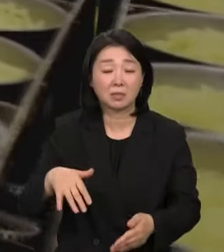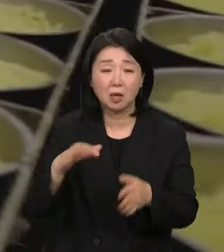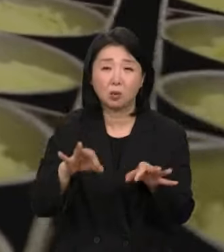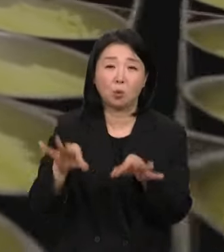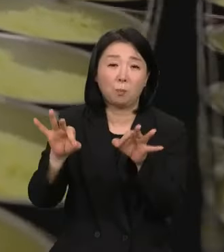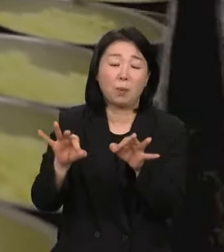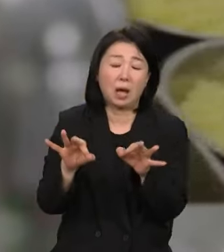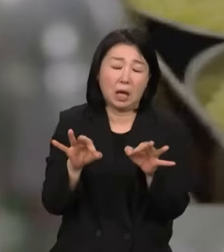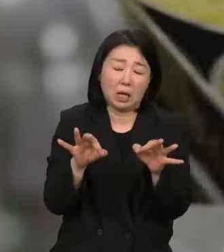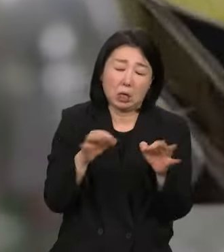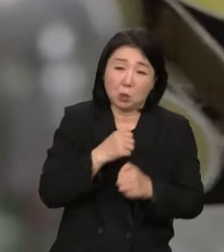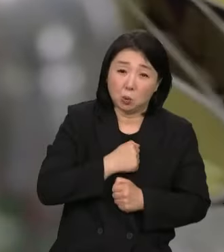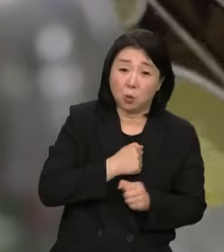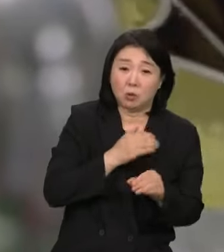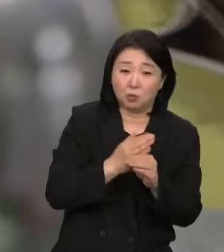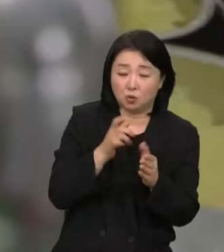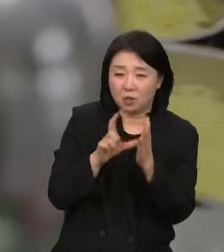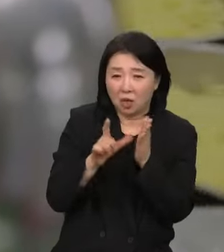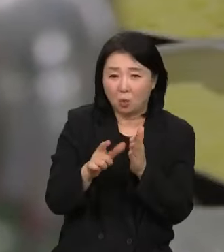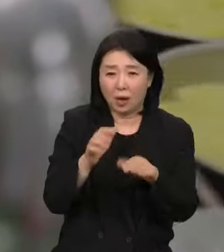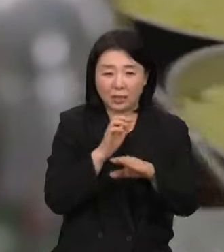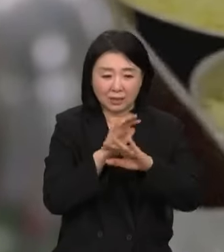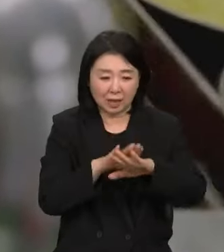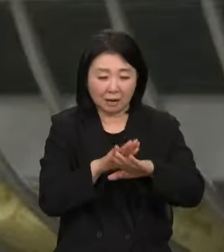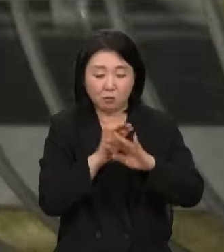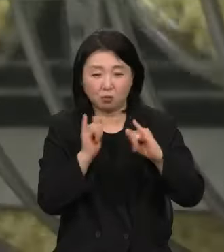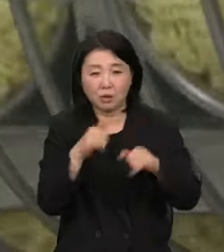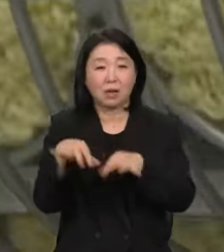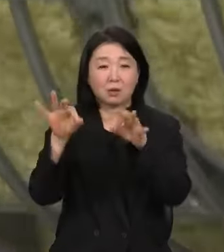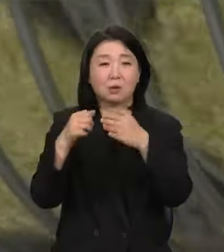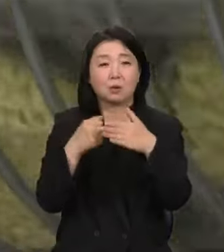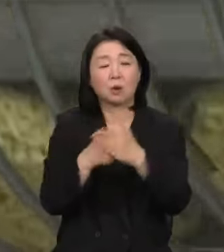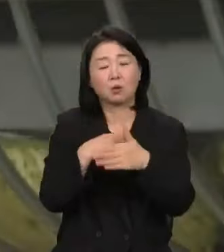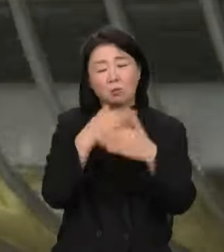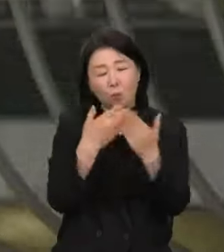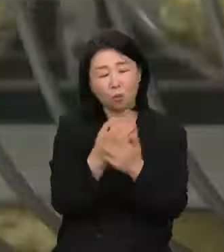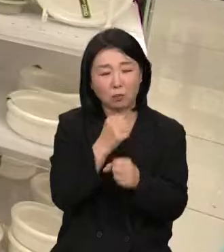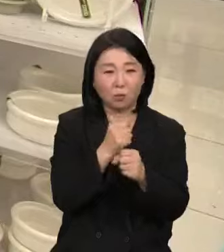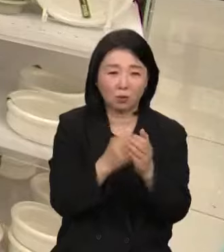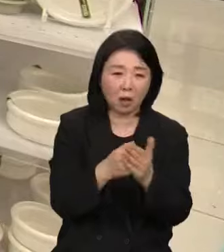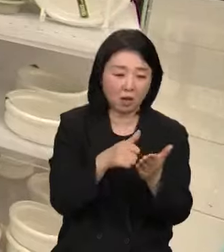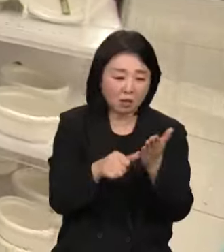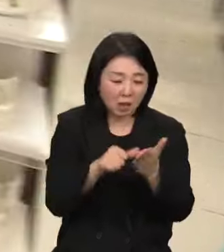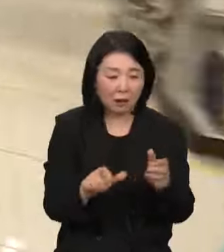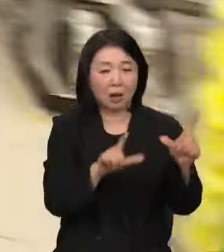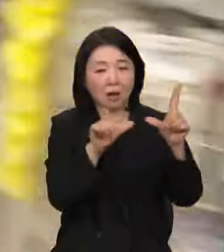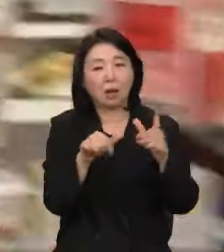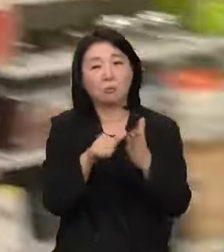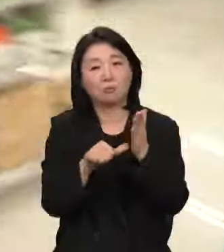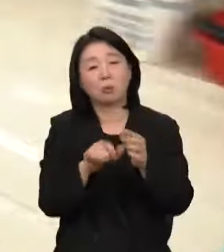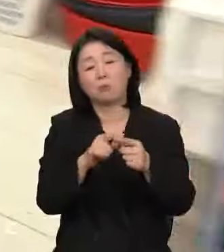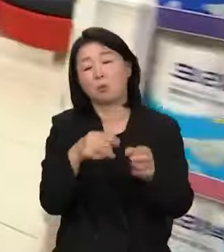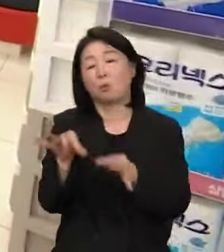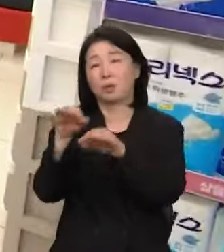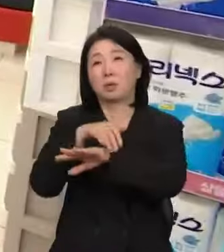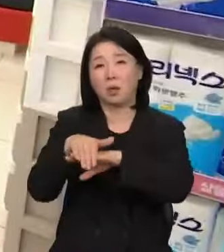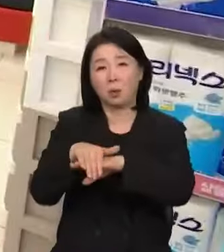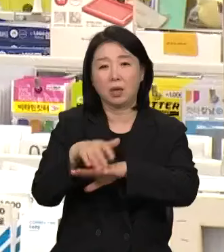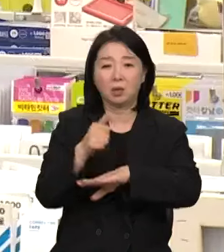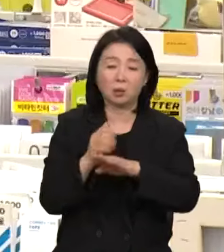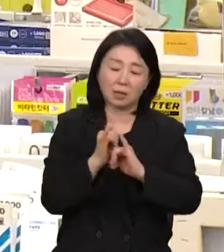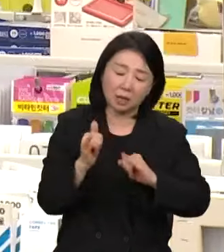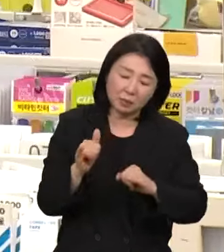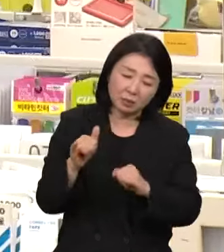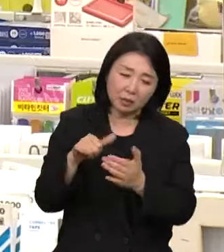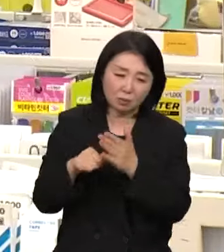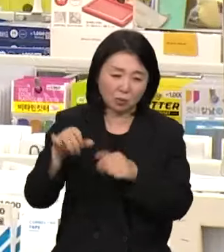자재해 오던 기업들이 원재료와 인건비 상승 등을 이후로 각종 가공품과 생필품 가격을 올릴 걸로 보여 서민들의 소비 여력은 더